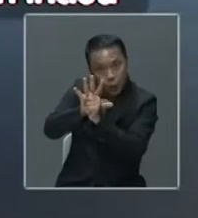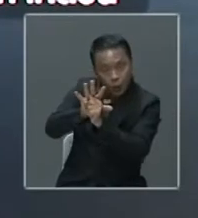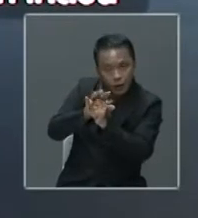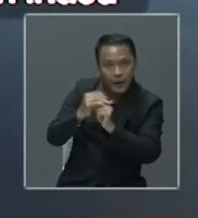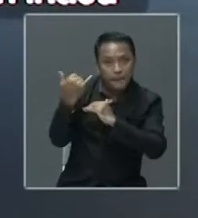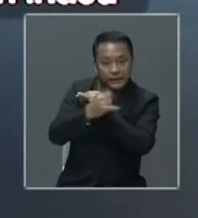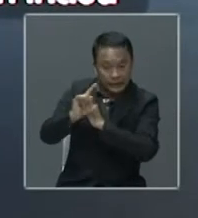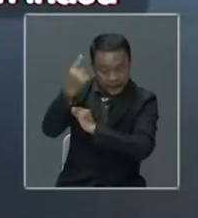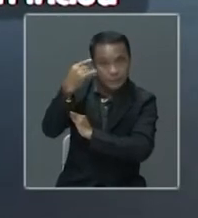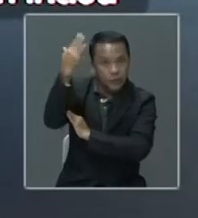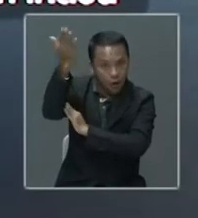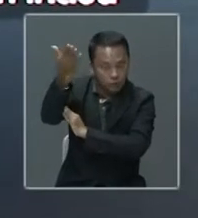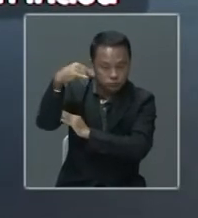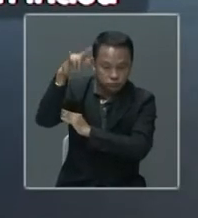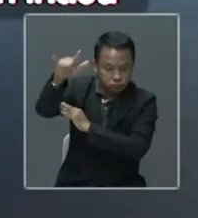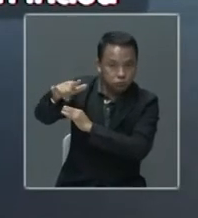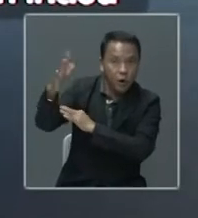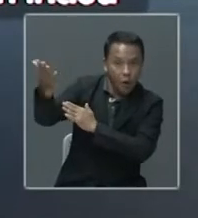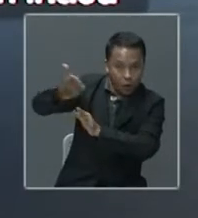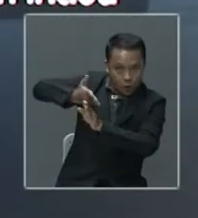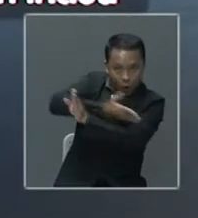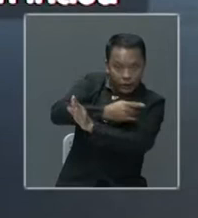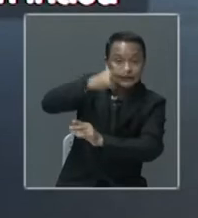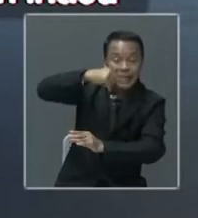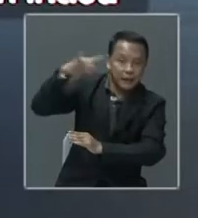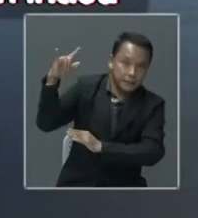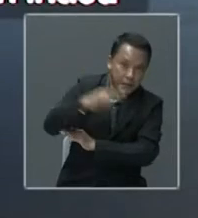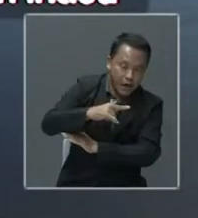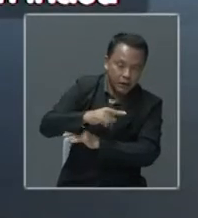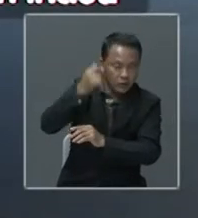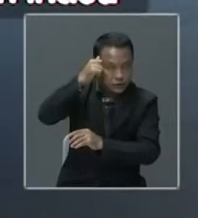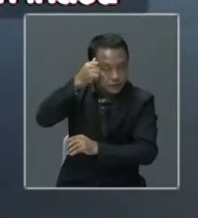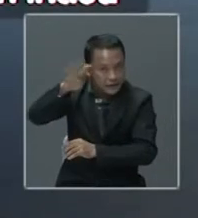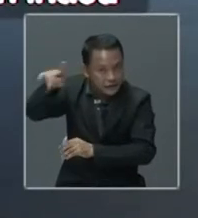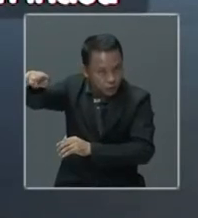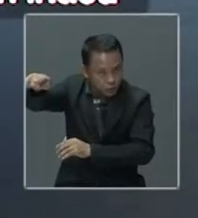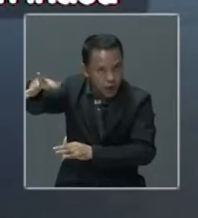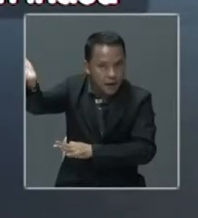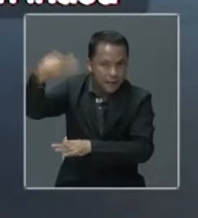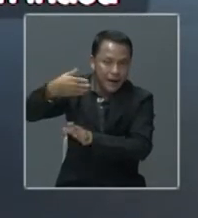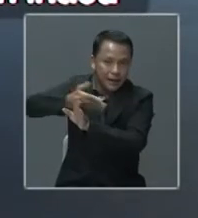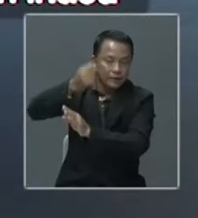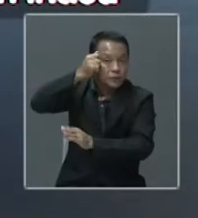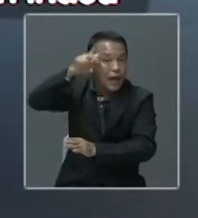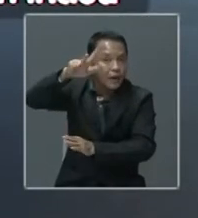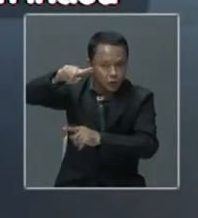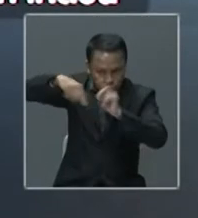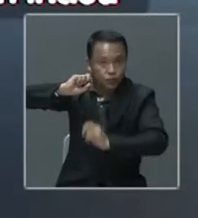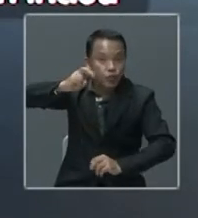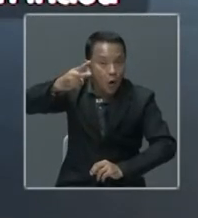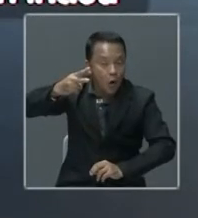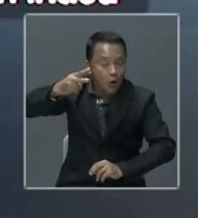ประเทศต้นทางก่อนคุณจะมาเนี่ยก่อนเดินทางมาไทย14วันตรวจก่อนรอบหนึ่งแล้วก่อนจะมาไทย3วันตรวจอีกรอบ